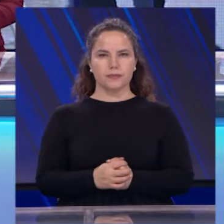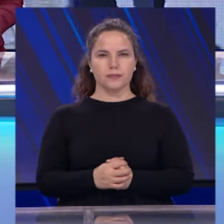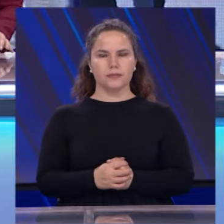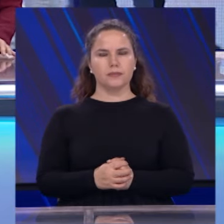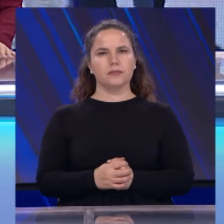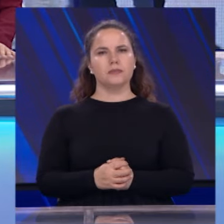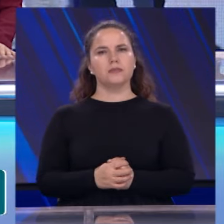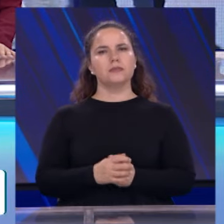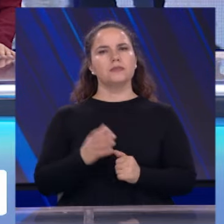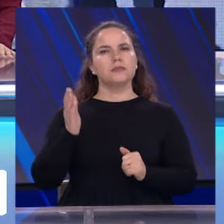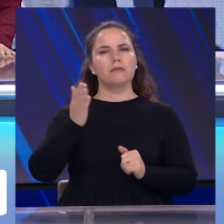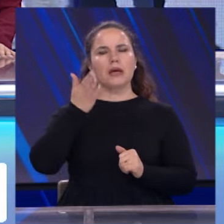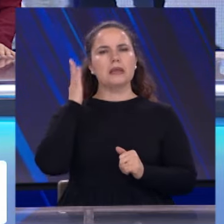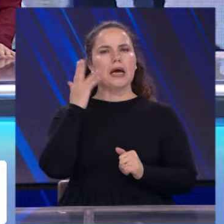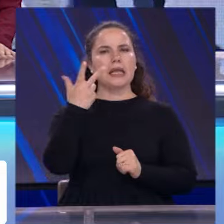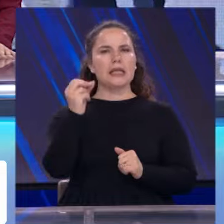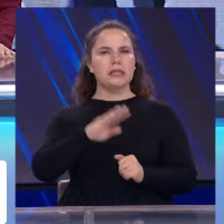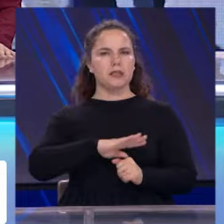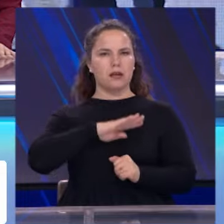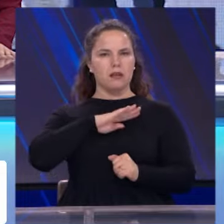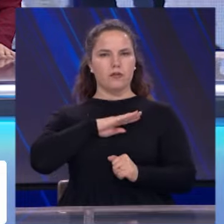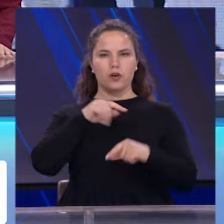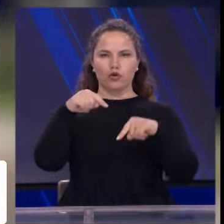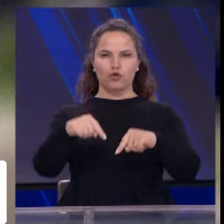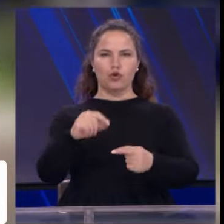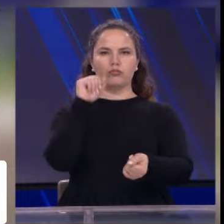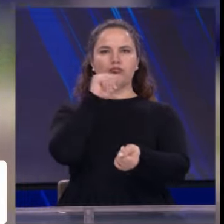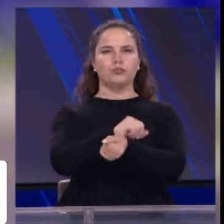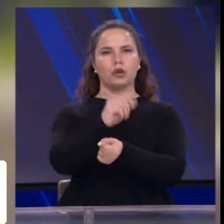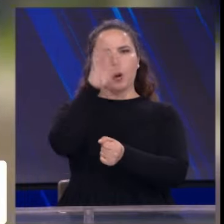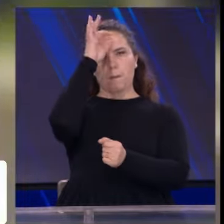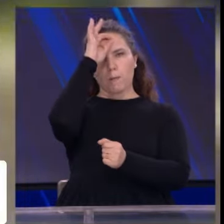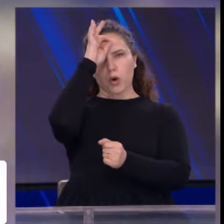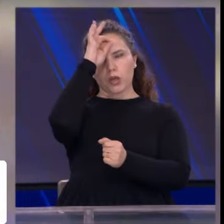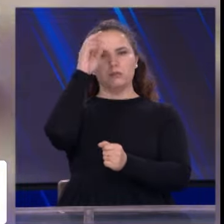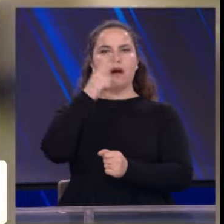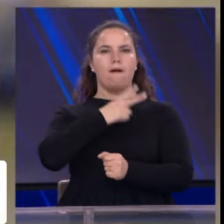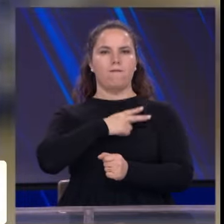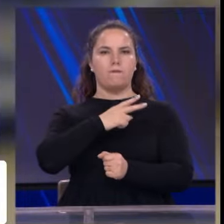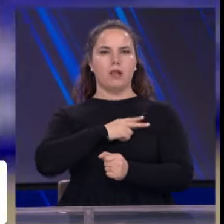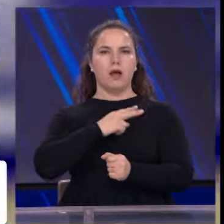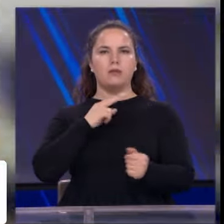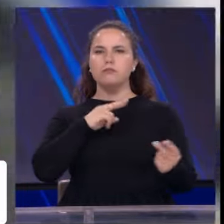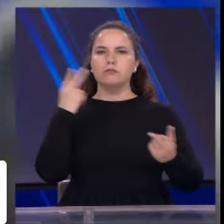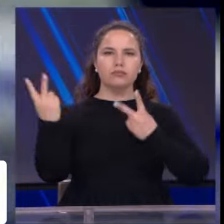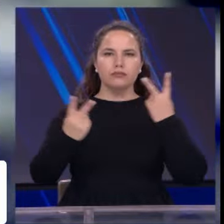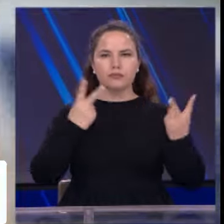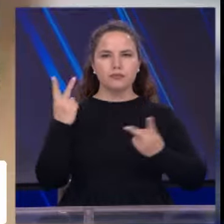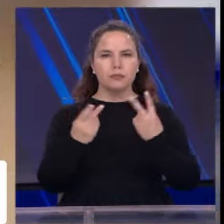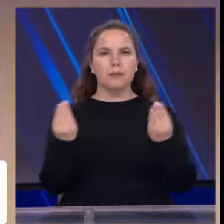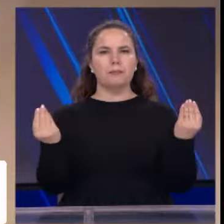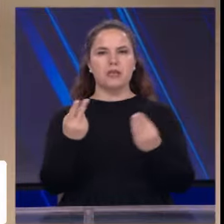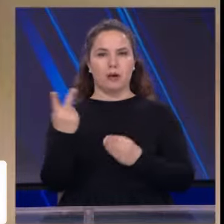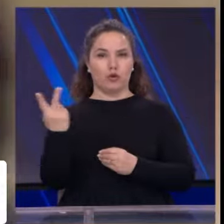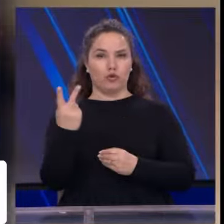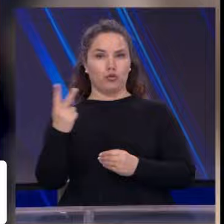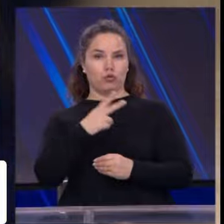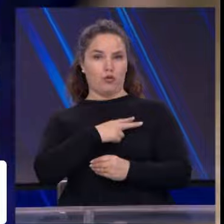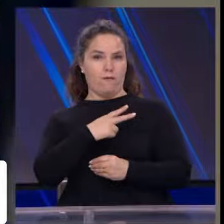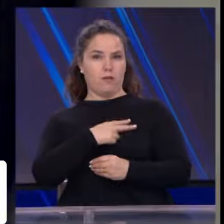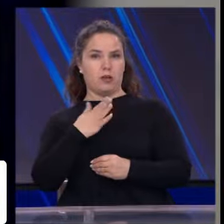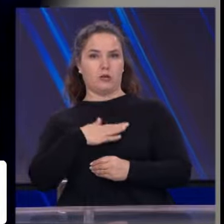Një 30 vjeçar është arrestuar nga policia, ndërsa vëllai i tij është shpallur në kërkim pasi kanë tentuar të vrasin një 25 vjeçar